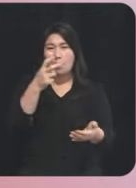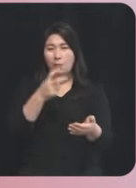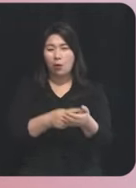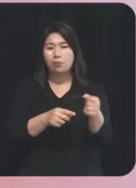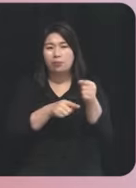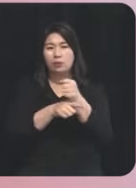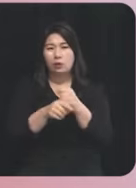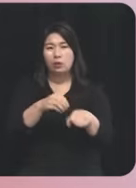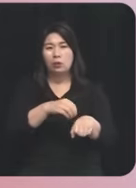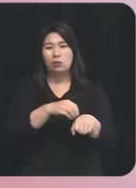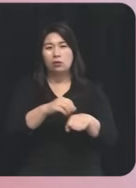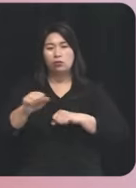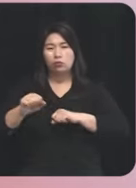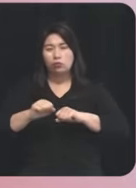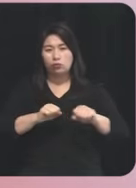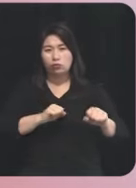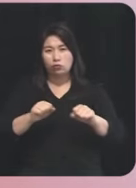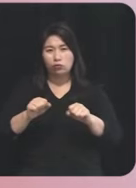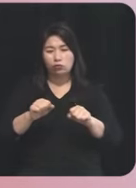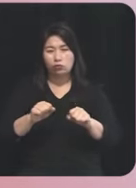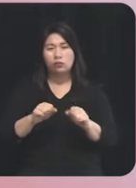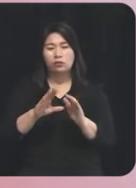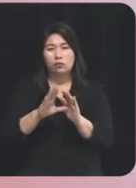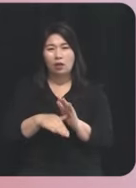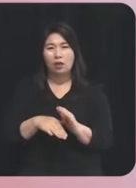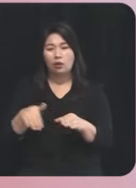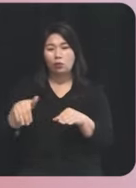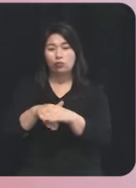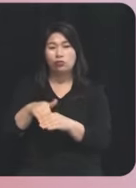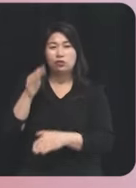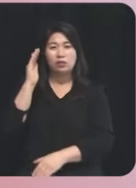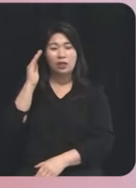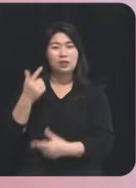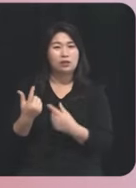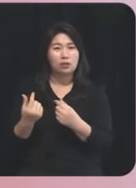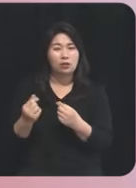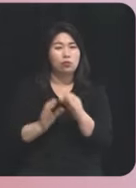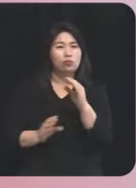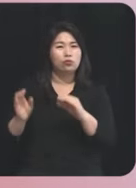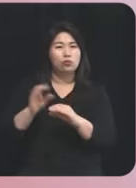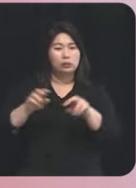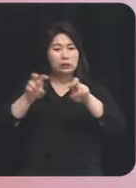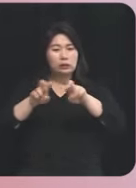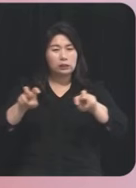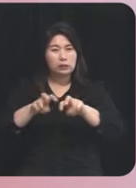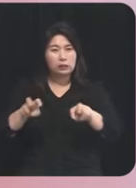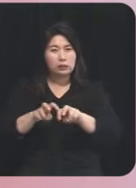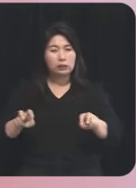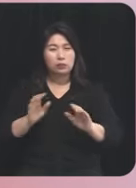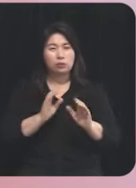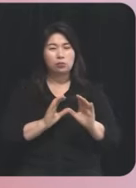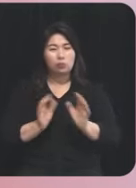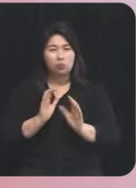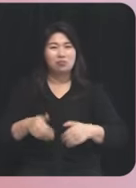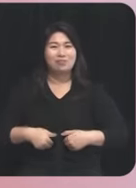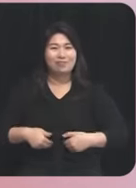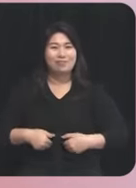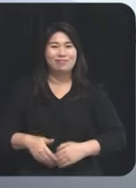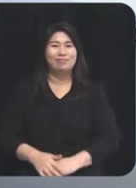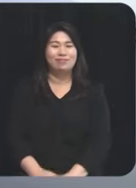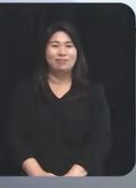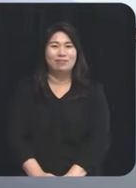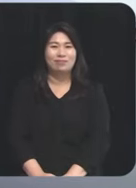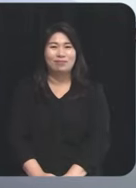정의를 충실히 따를 때 아까 문 후보님께서 말씀하셨듯이 추가적인 진상규명에 따라 논의될 네. 필요성이 있습니다.